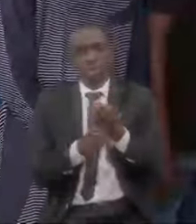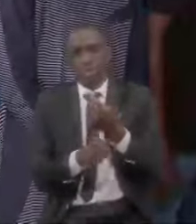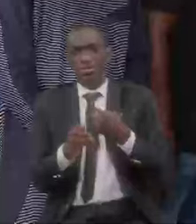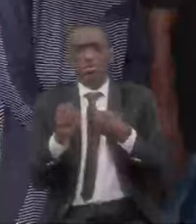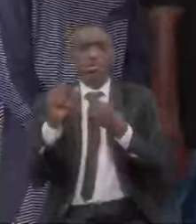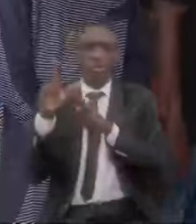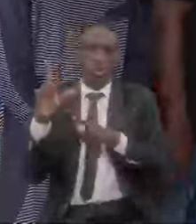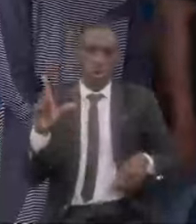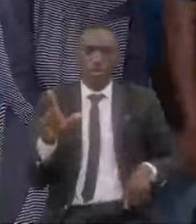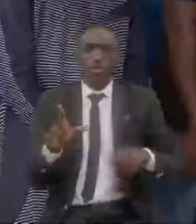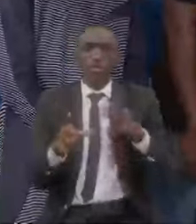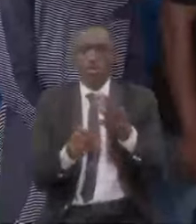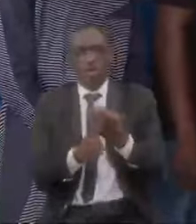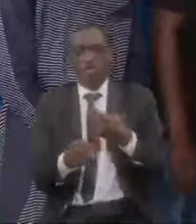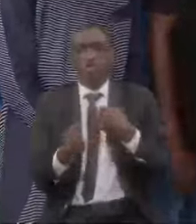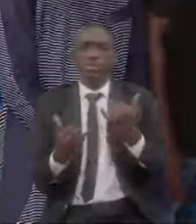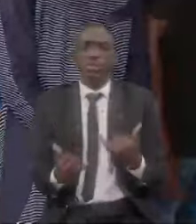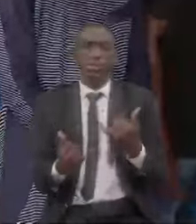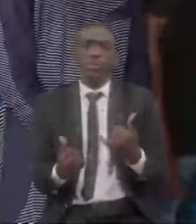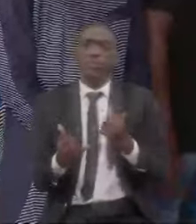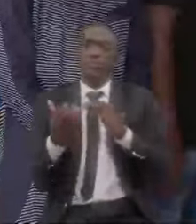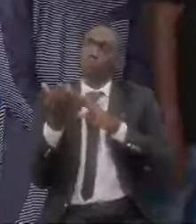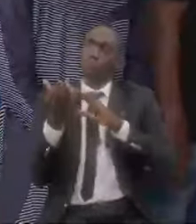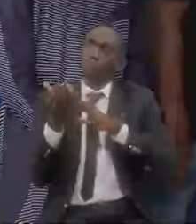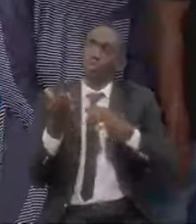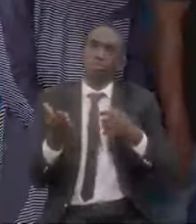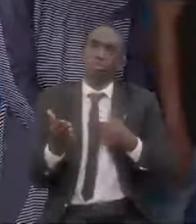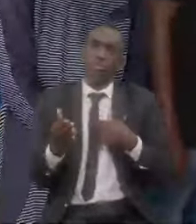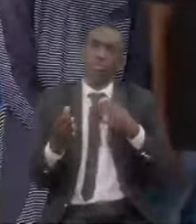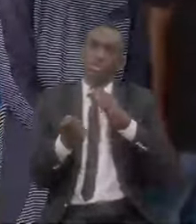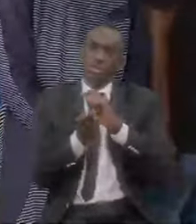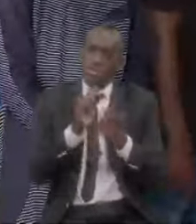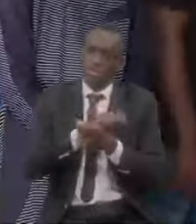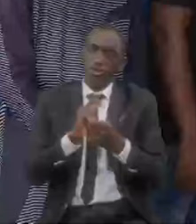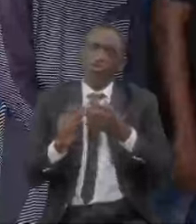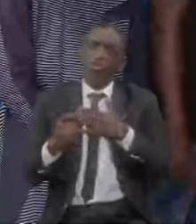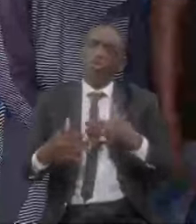maintenant, pardonne-moi, change ma vie, transforme-moi,